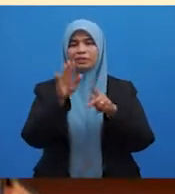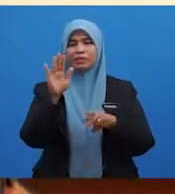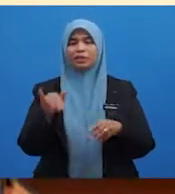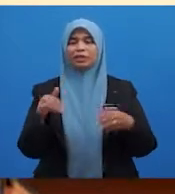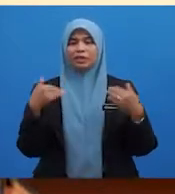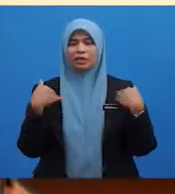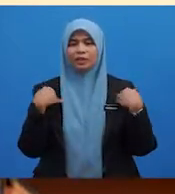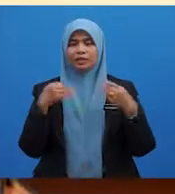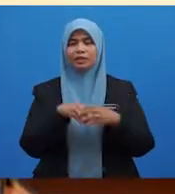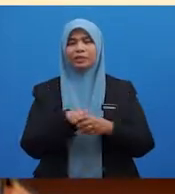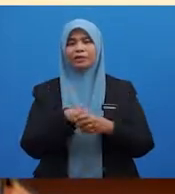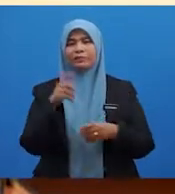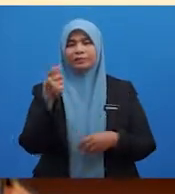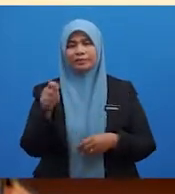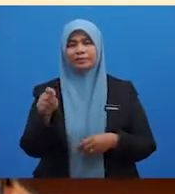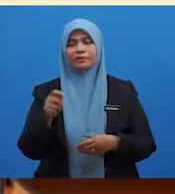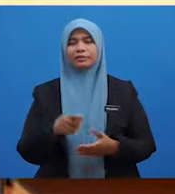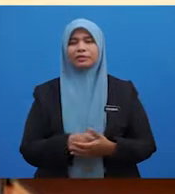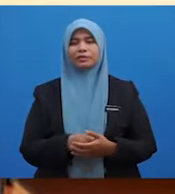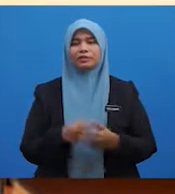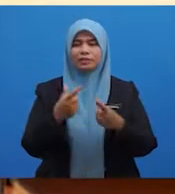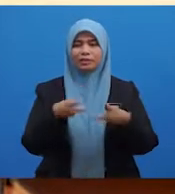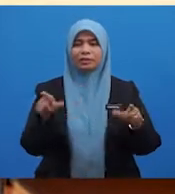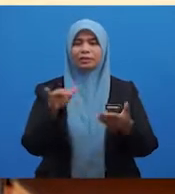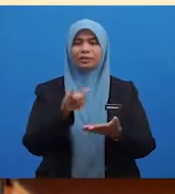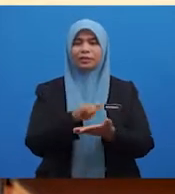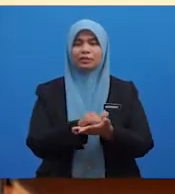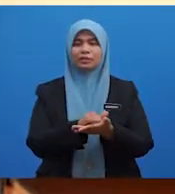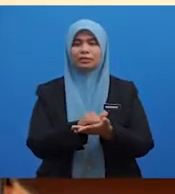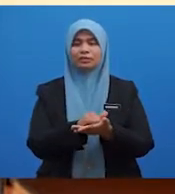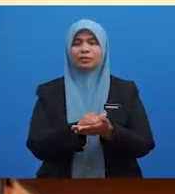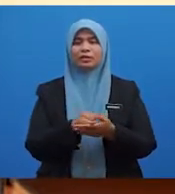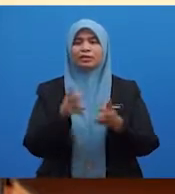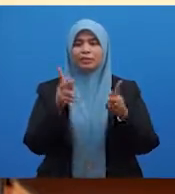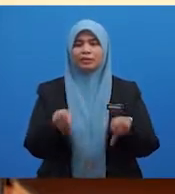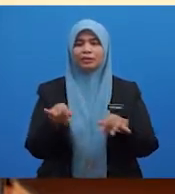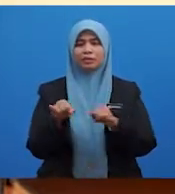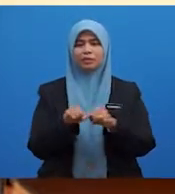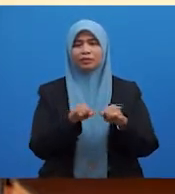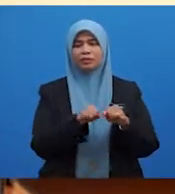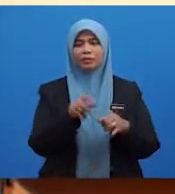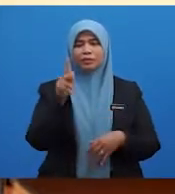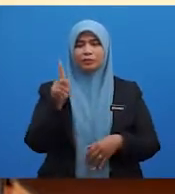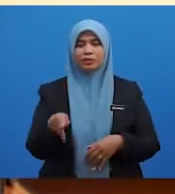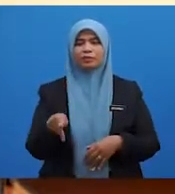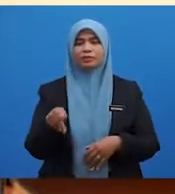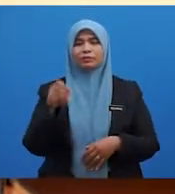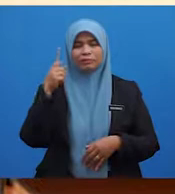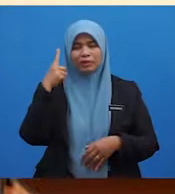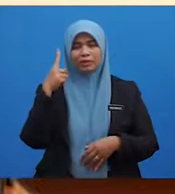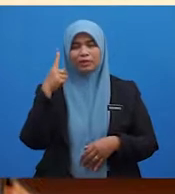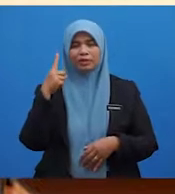yang terdapat dalam teks. Selain itu, pelajar juga perlu